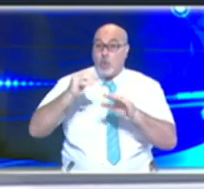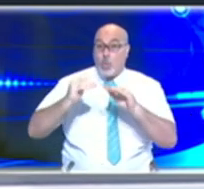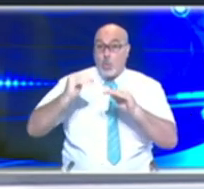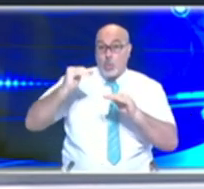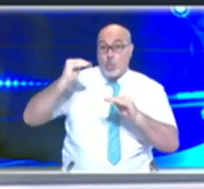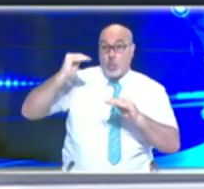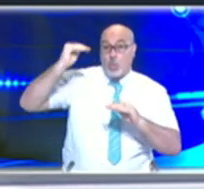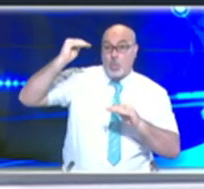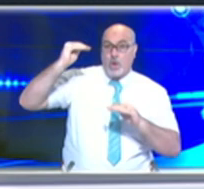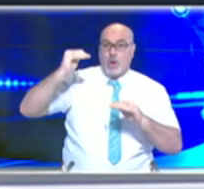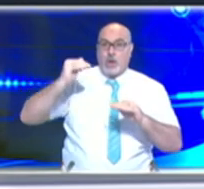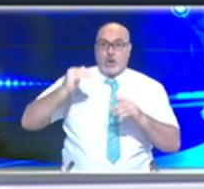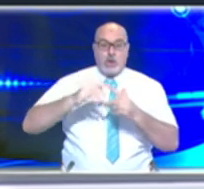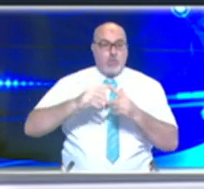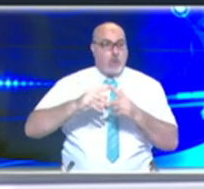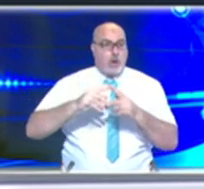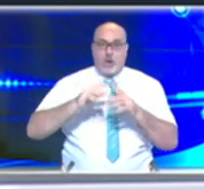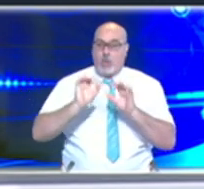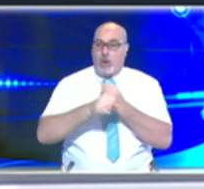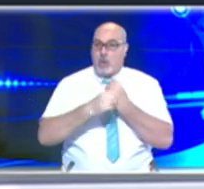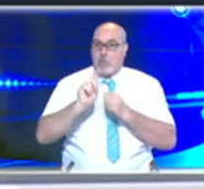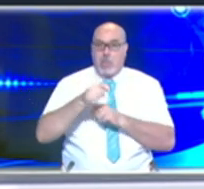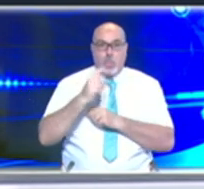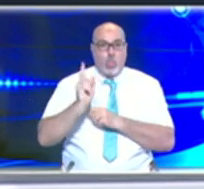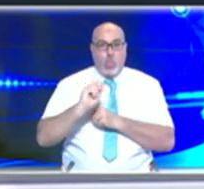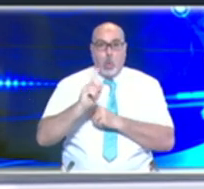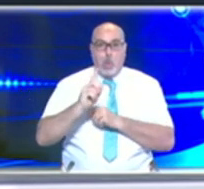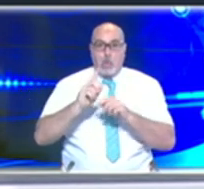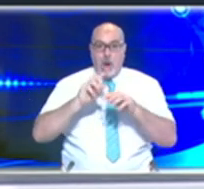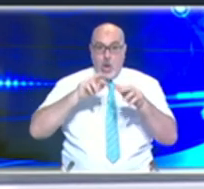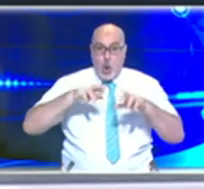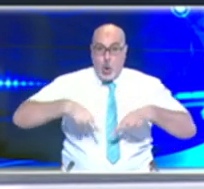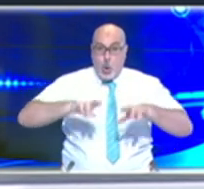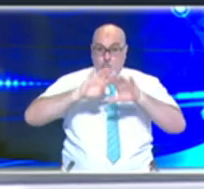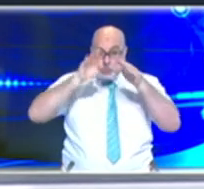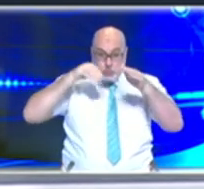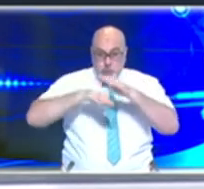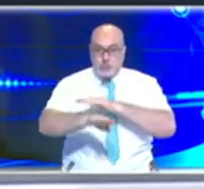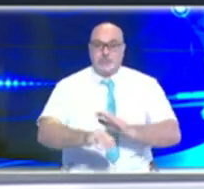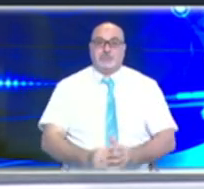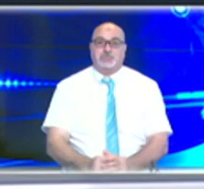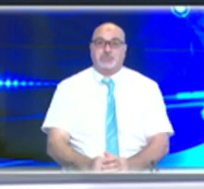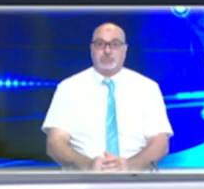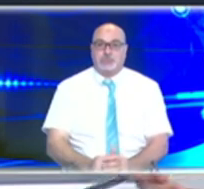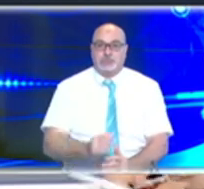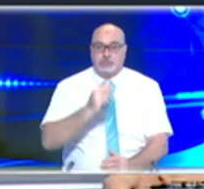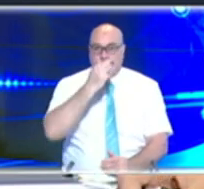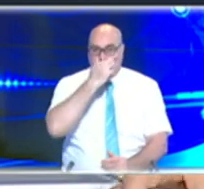منسوب المياه بشكل غير طبيعي في بعض الطرق والأنفاق.